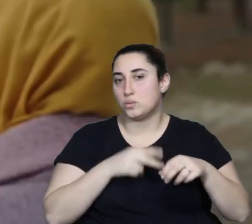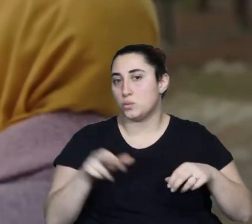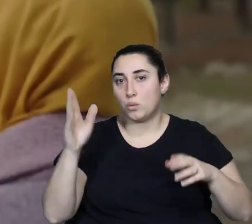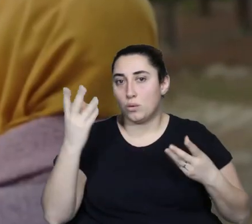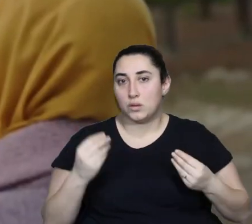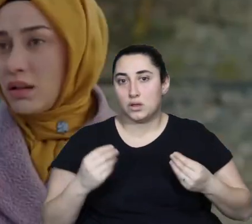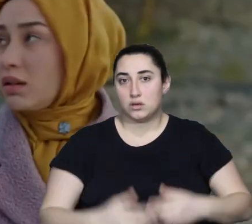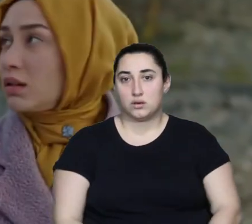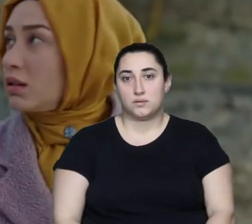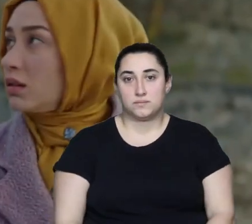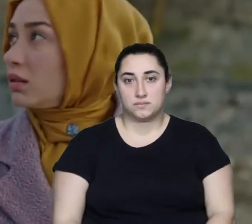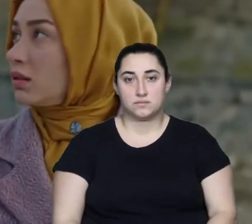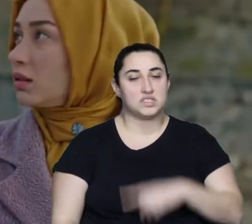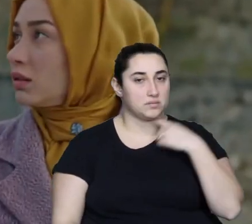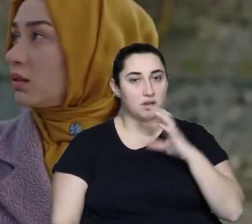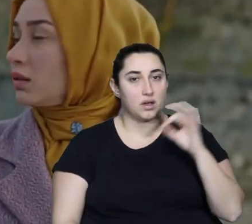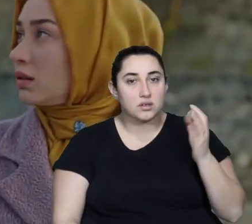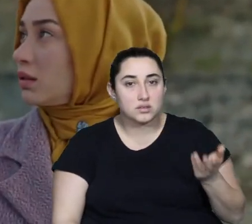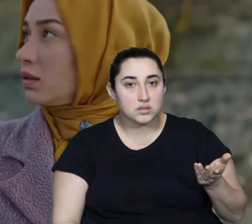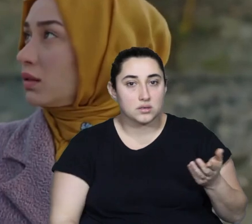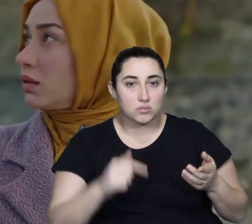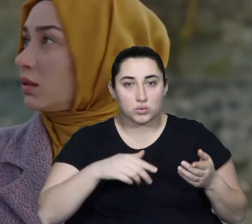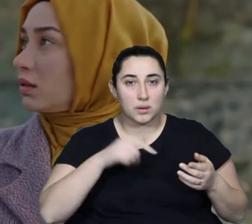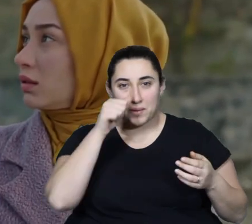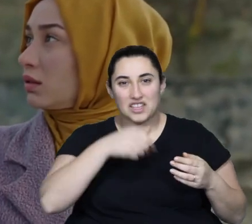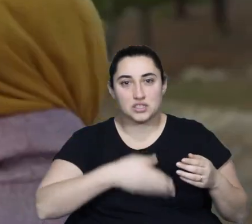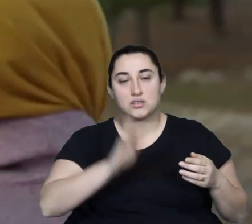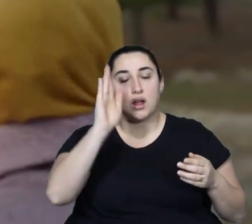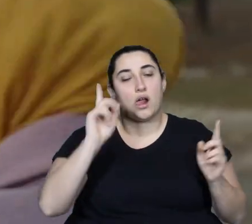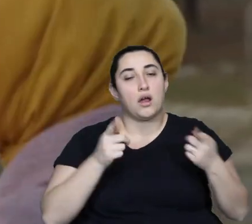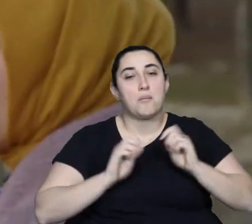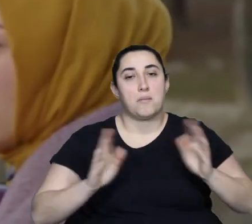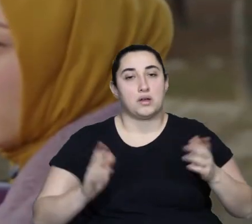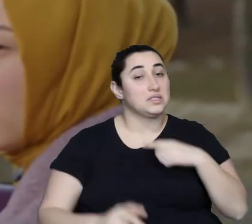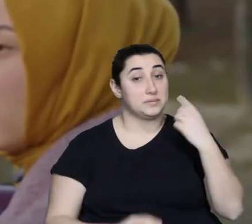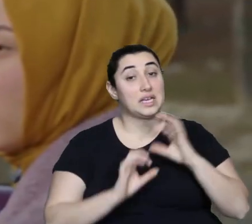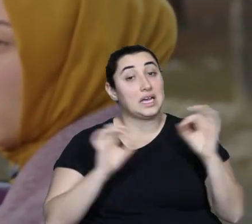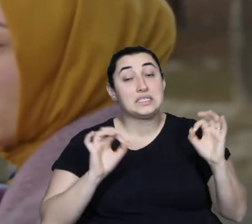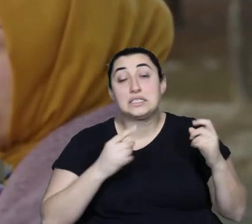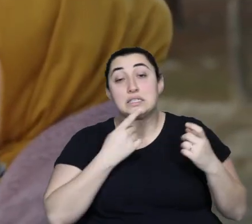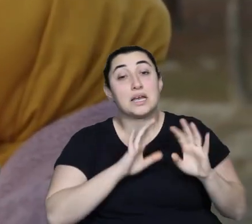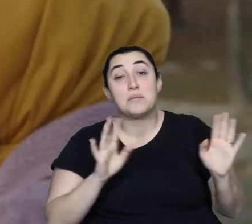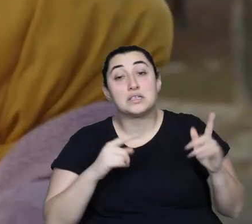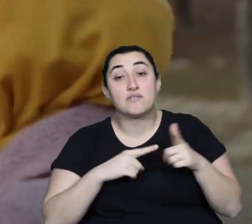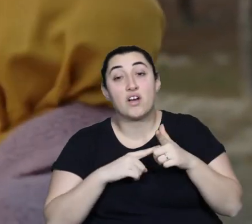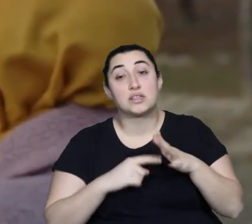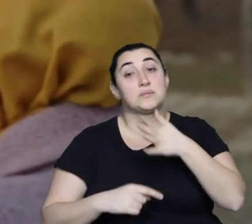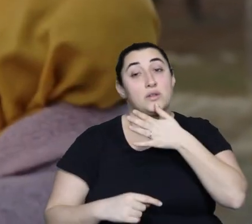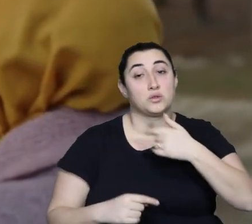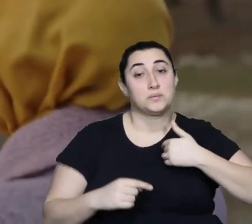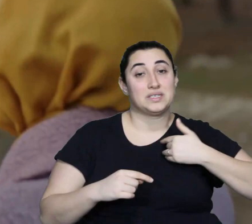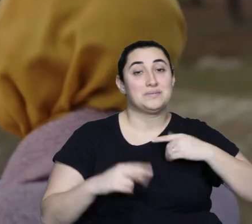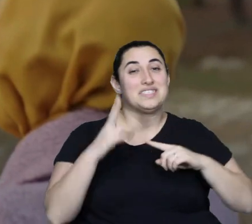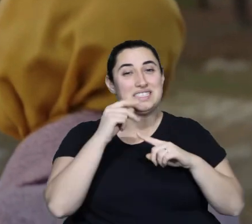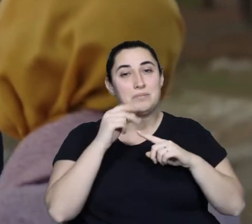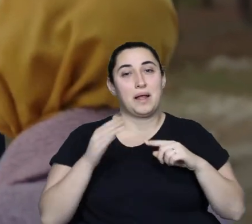gittiler. İmkansız Börte Çinem. Buradan benzinciye gidemezler. İmkansız diye bir şey yoktur Fatih. Biliyorsun bizim